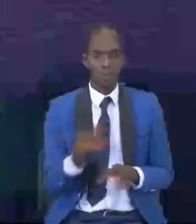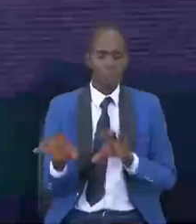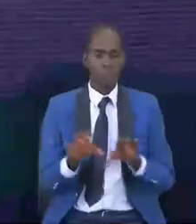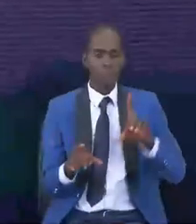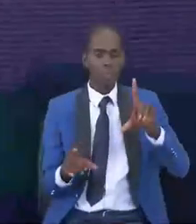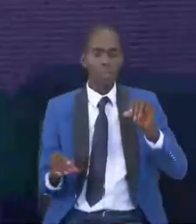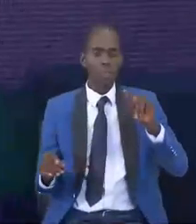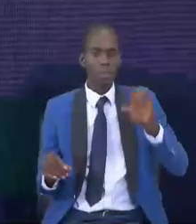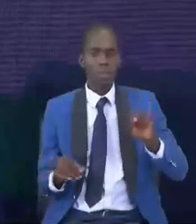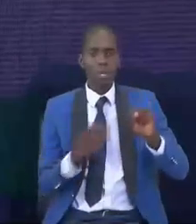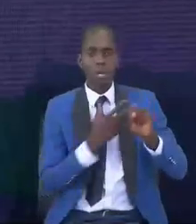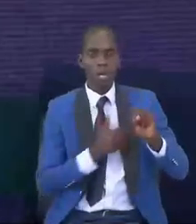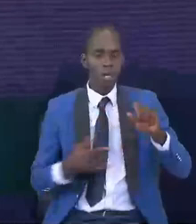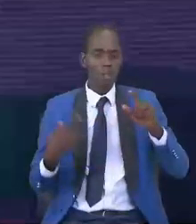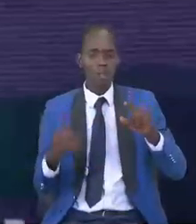Jonas.